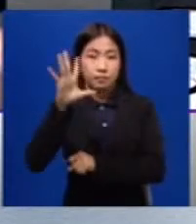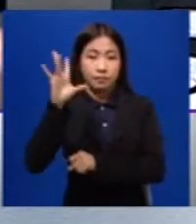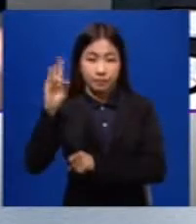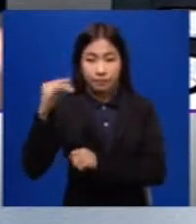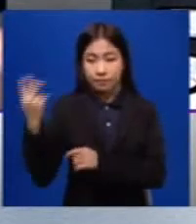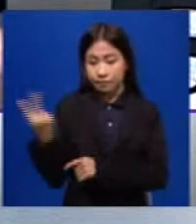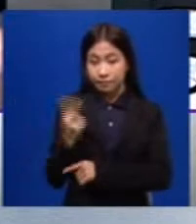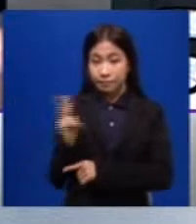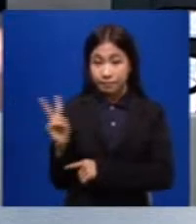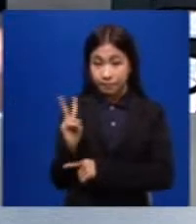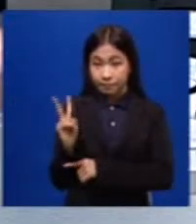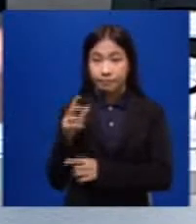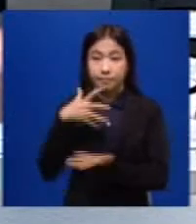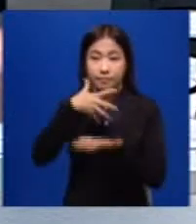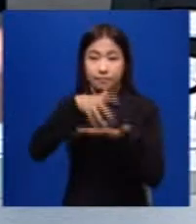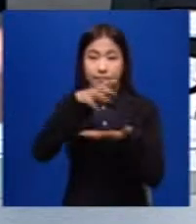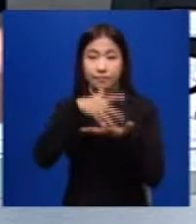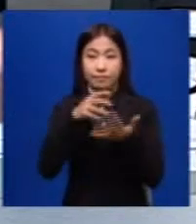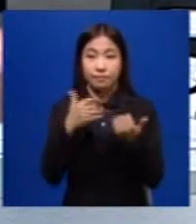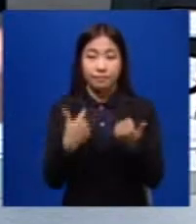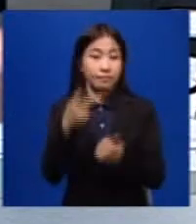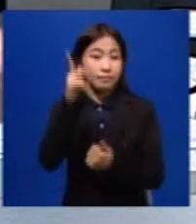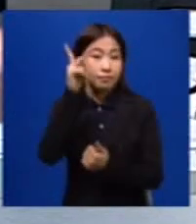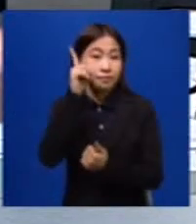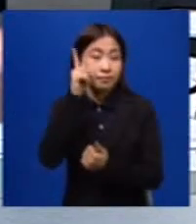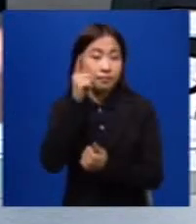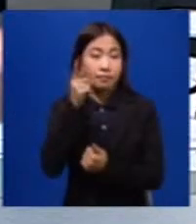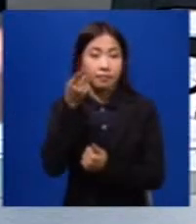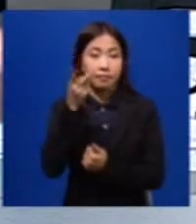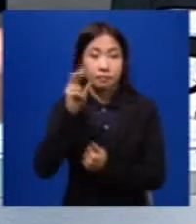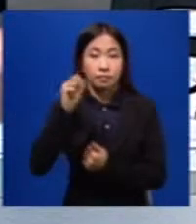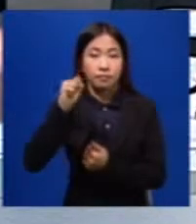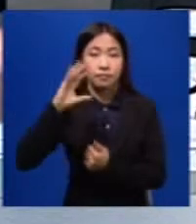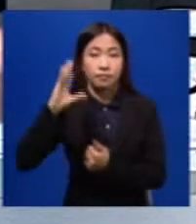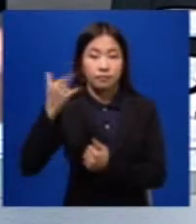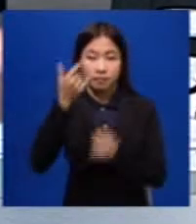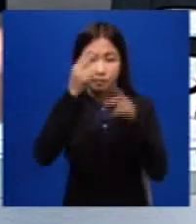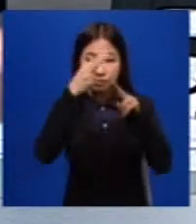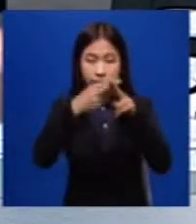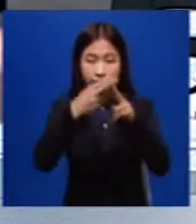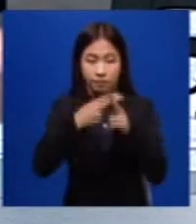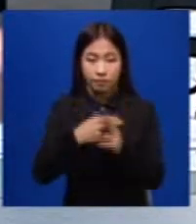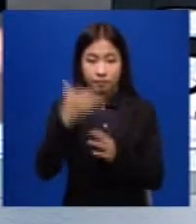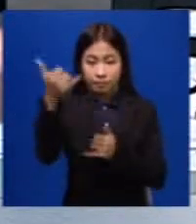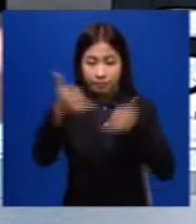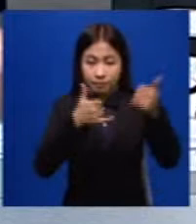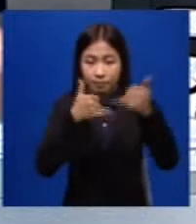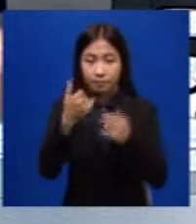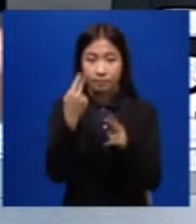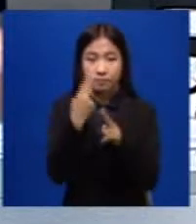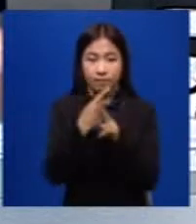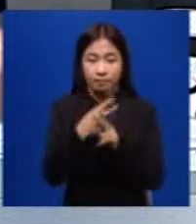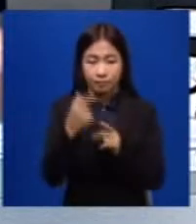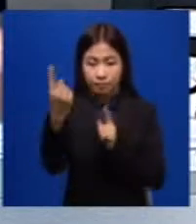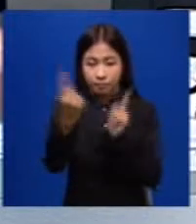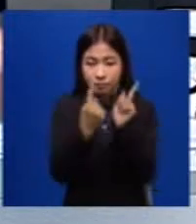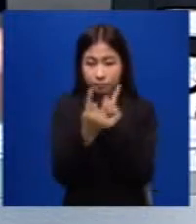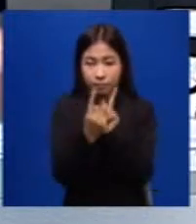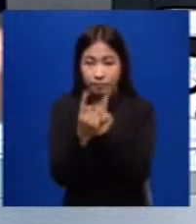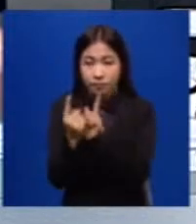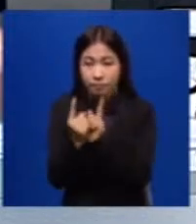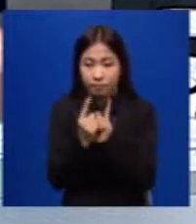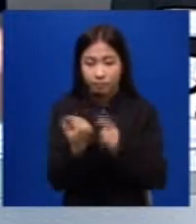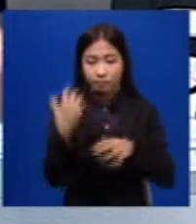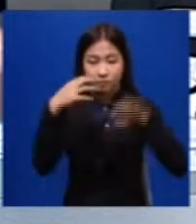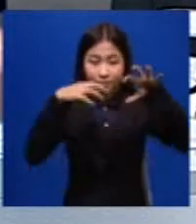นท์และดิฉันนิสาการกีตะเมคินค่ะ ค่ะวันนี้คสช.ไม่มีคำสั่งเรียกบุคคลมารายงานตัวเพิ่มเติมนะคะแต่ว่าเจ้าหน้าที่ที่หอประชุมกองทัพบก